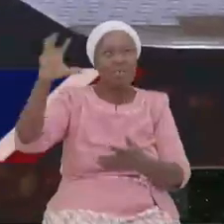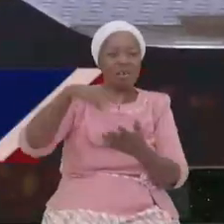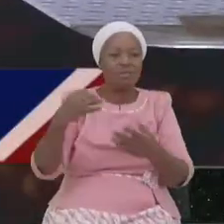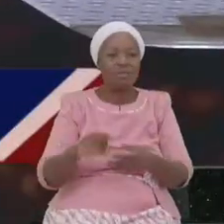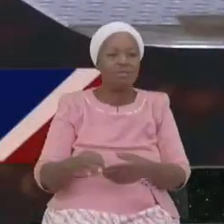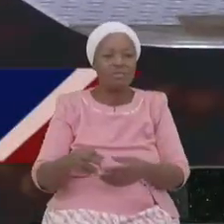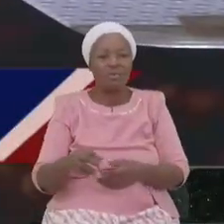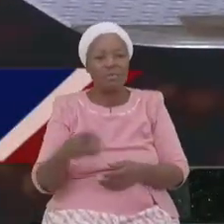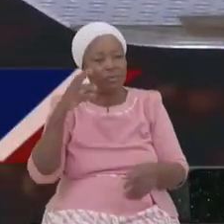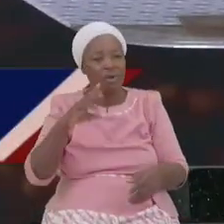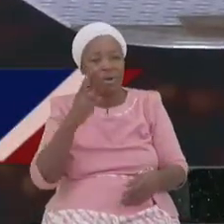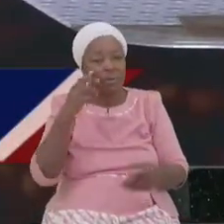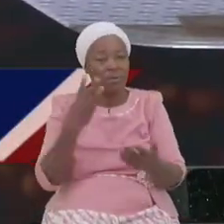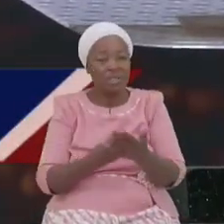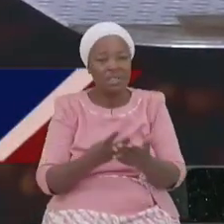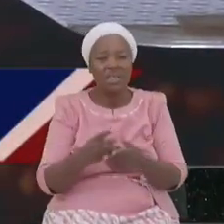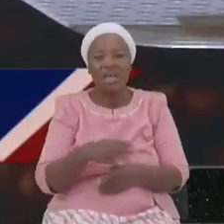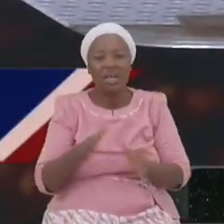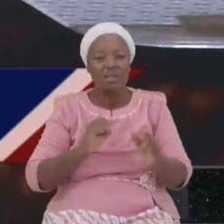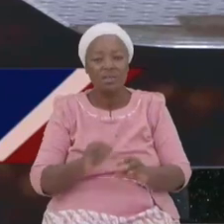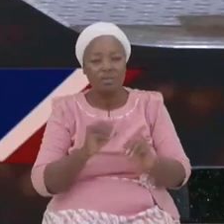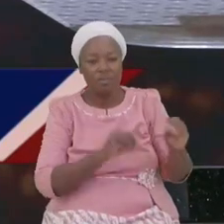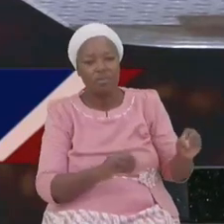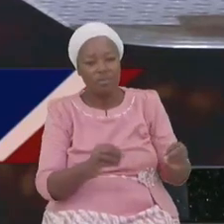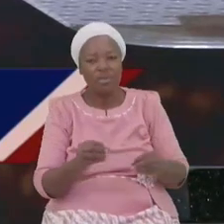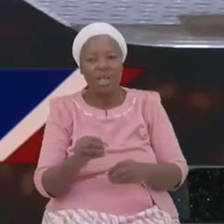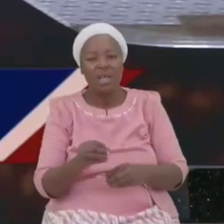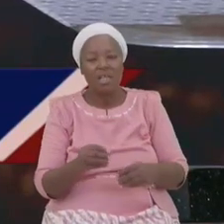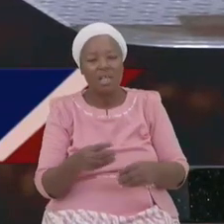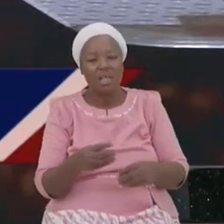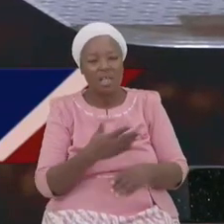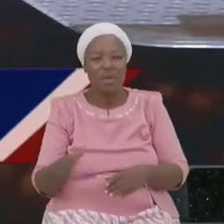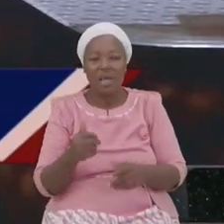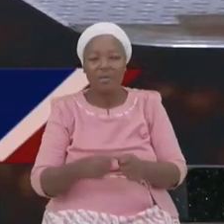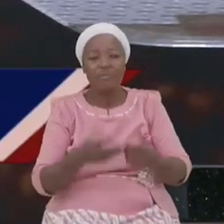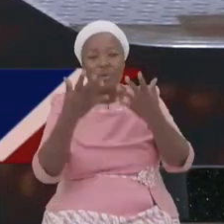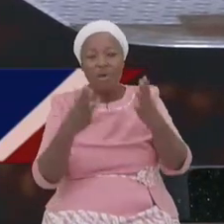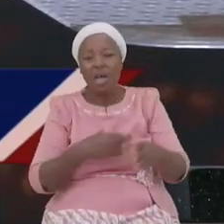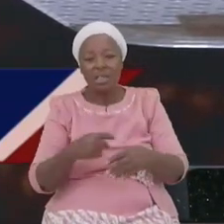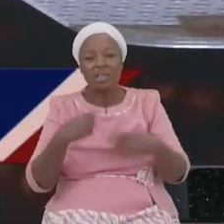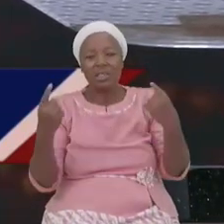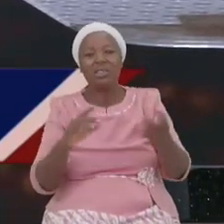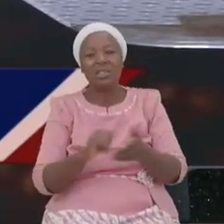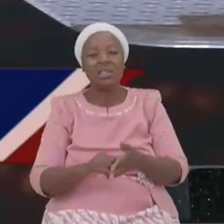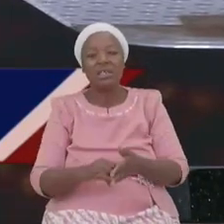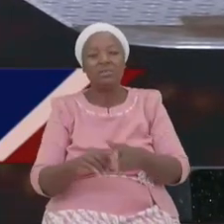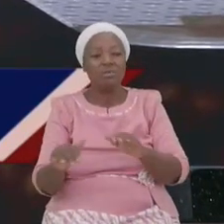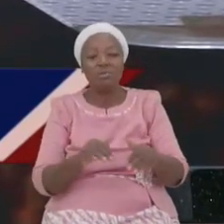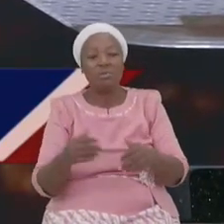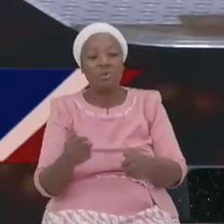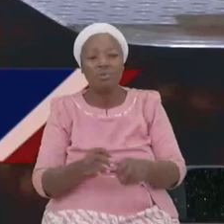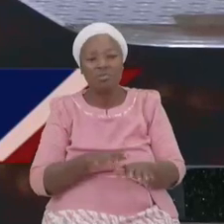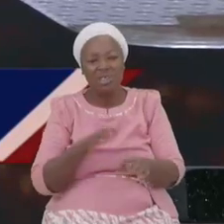péché qui nous enveloppe si facilement et courons avec persévérance dans